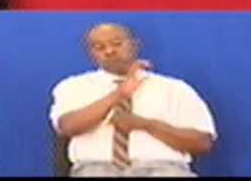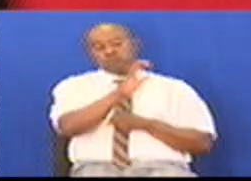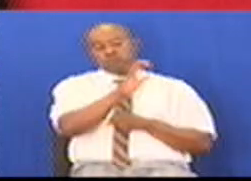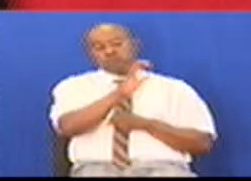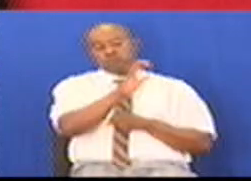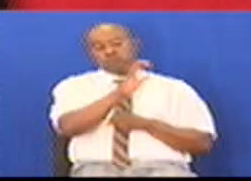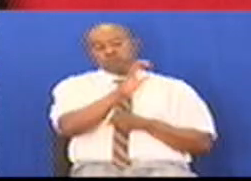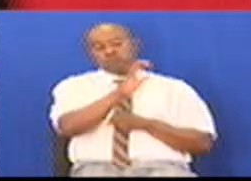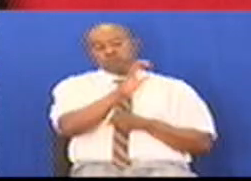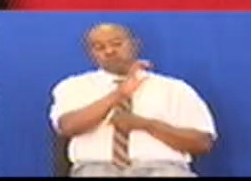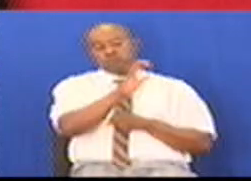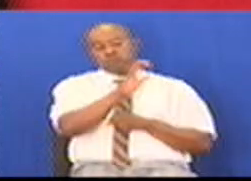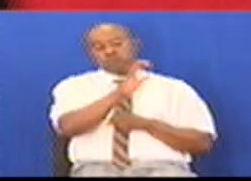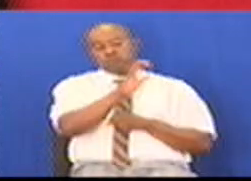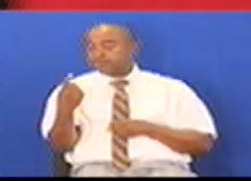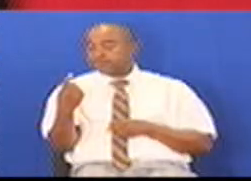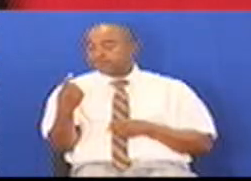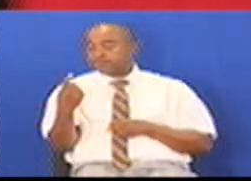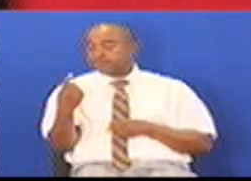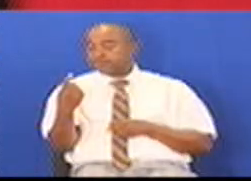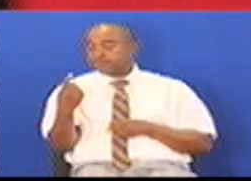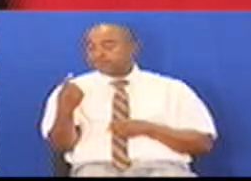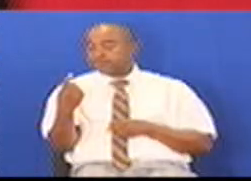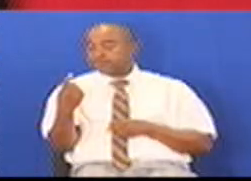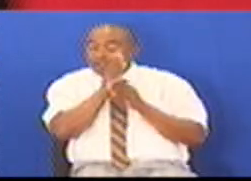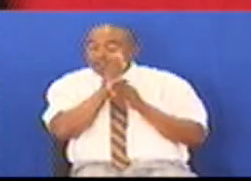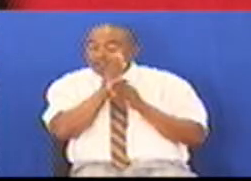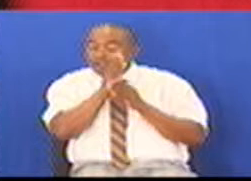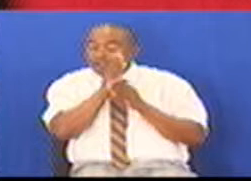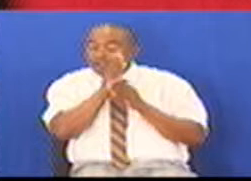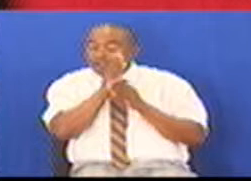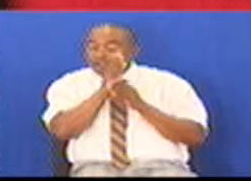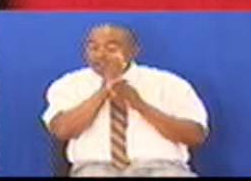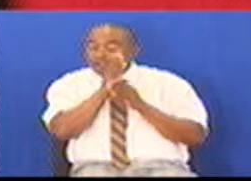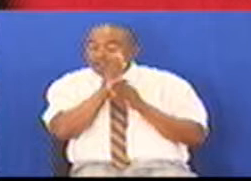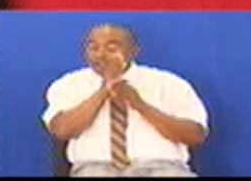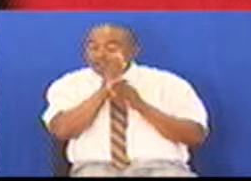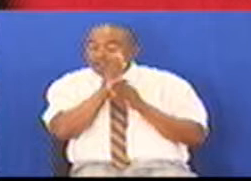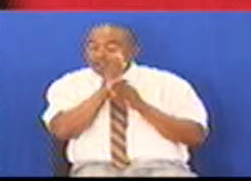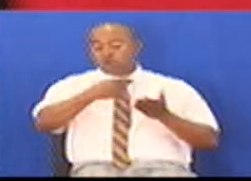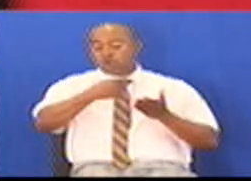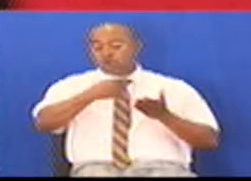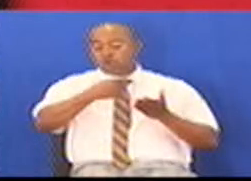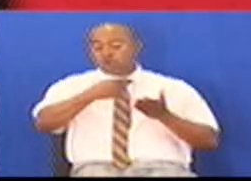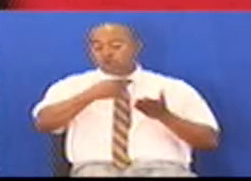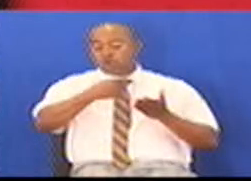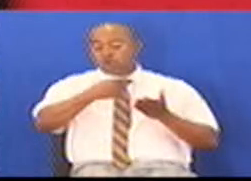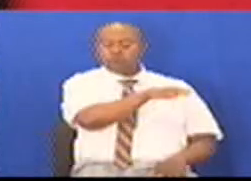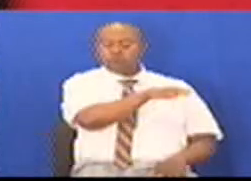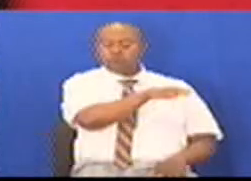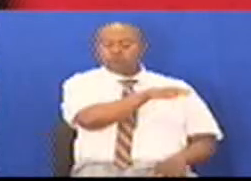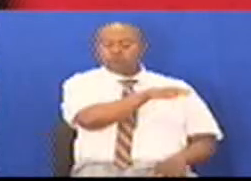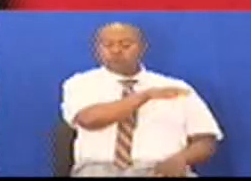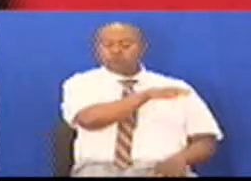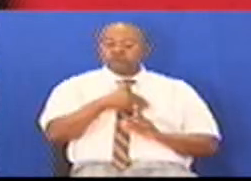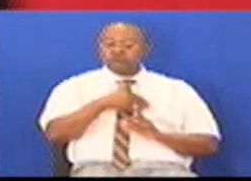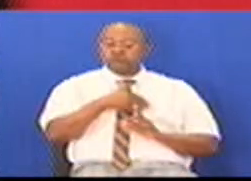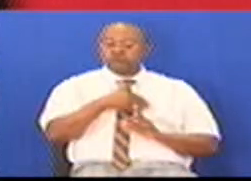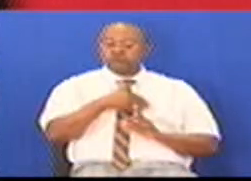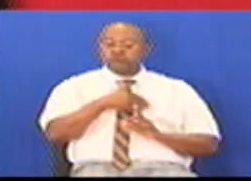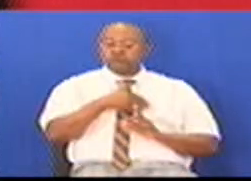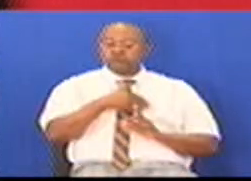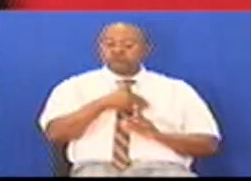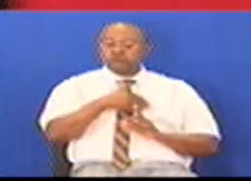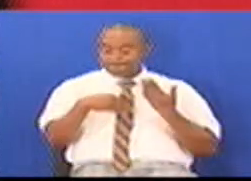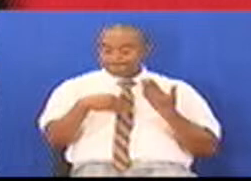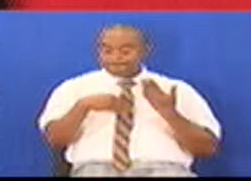2020-21. Pia tumetoa hali halisi ya utekelezaji wa sera za kodi kwenye maeneo husika, hasa maeneo yanayohusu mapato ya ndani,